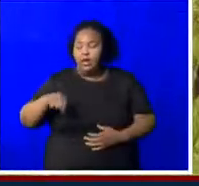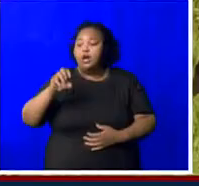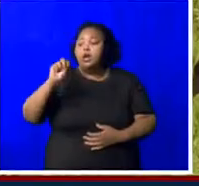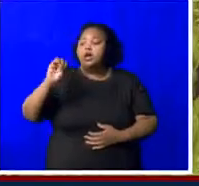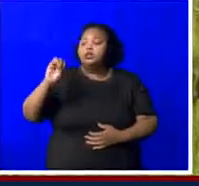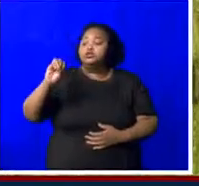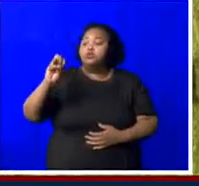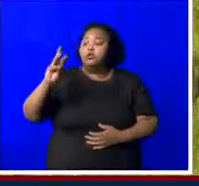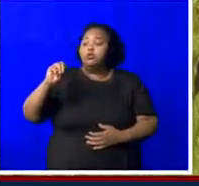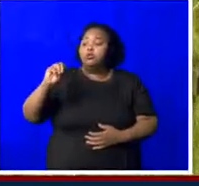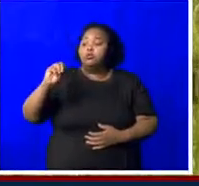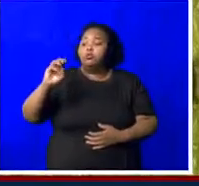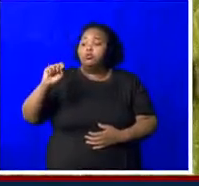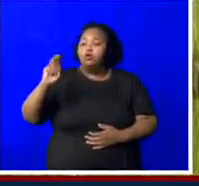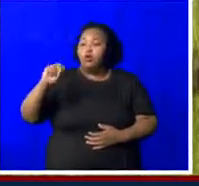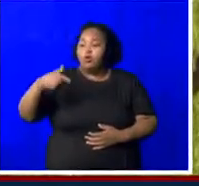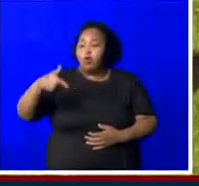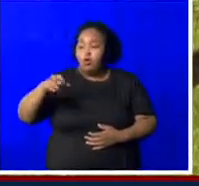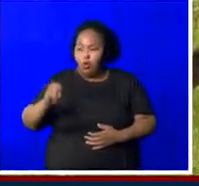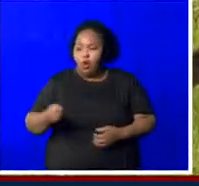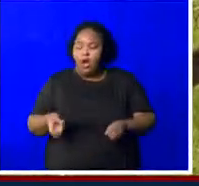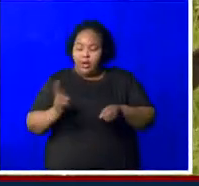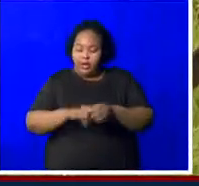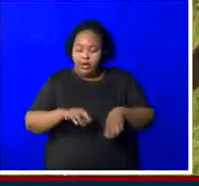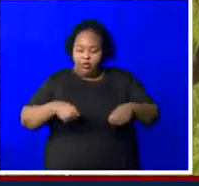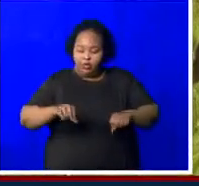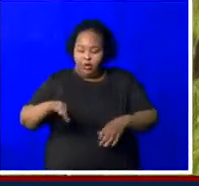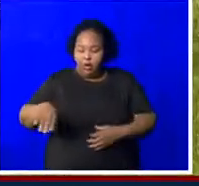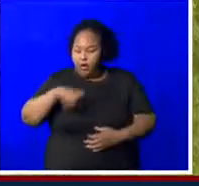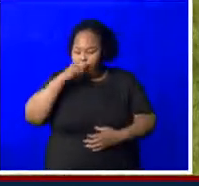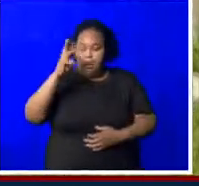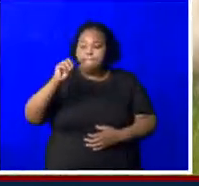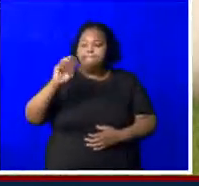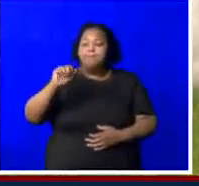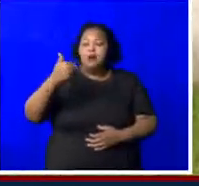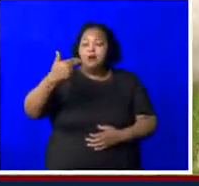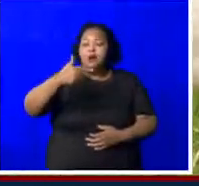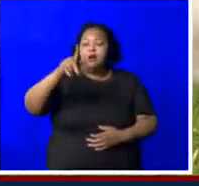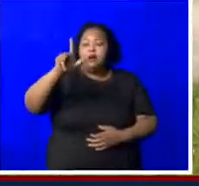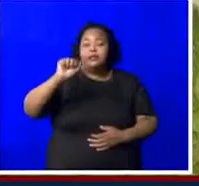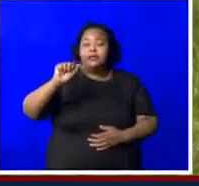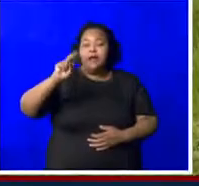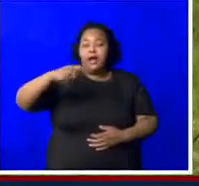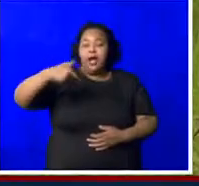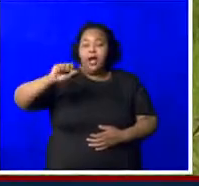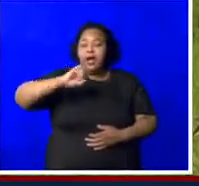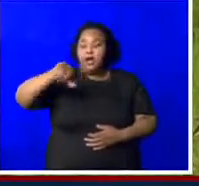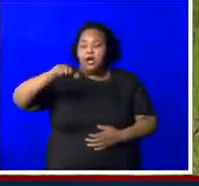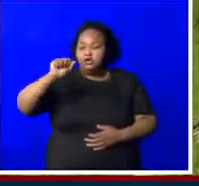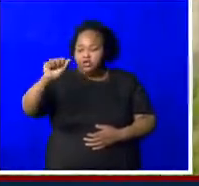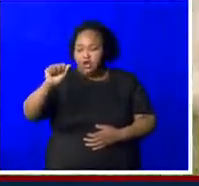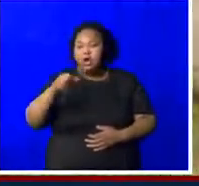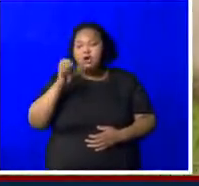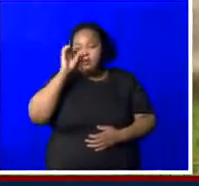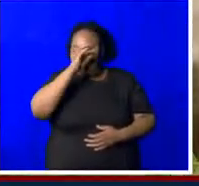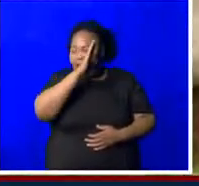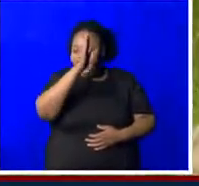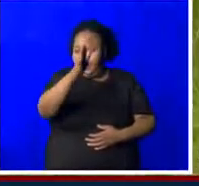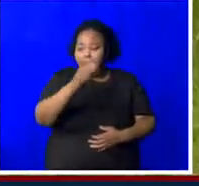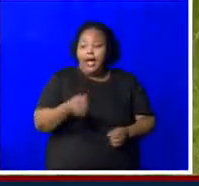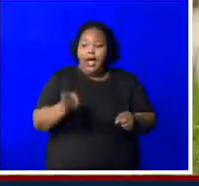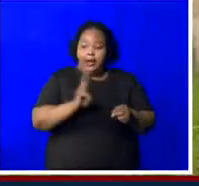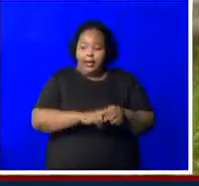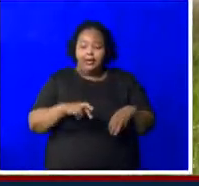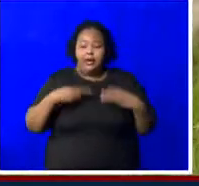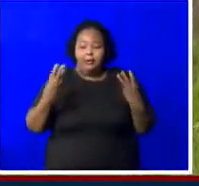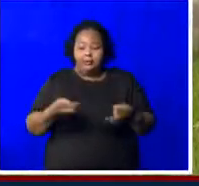wasemahlangatsha enkundleni yasemahlangatsha balimbata uphindze besekelwe ngetimali kulolu hlelo. Etindzaba